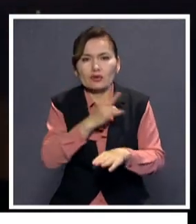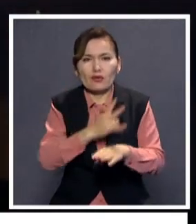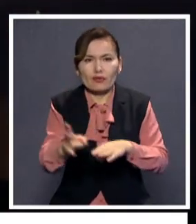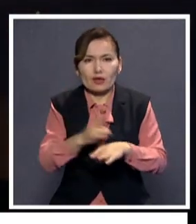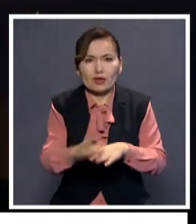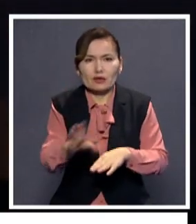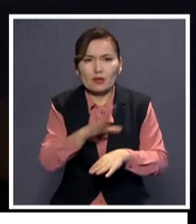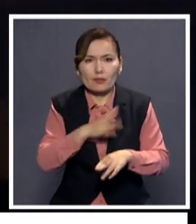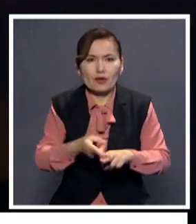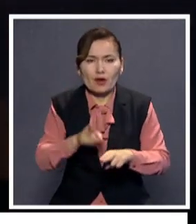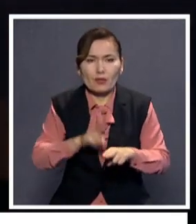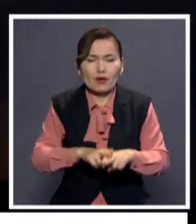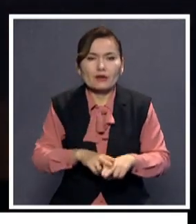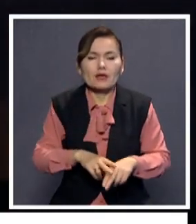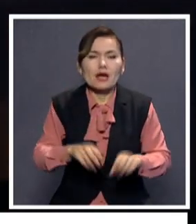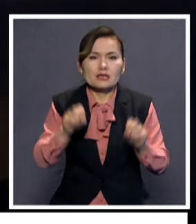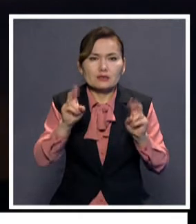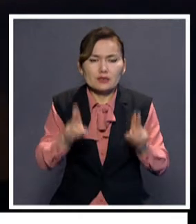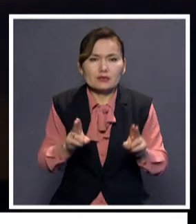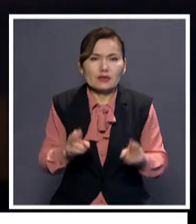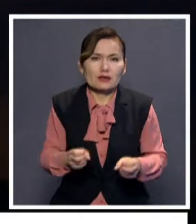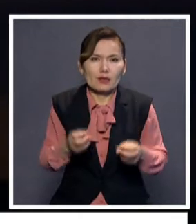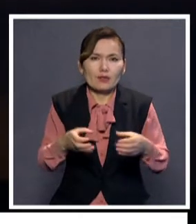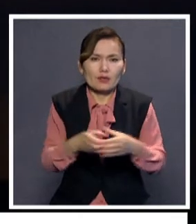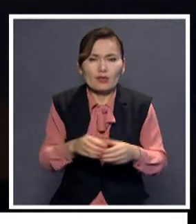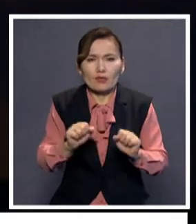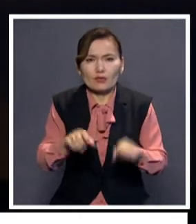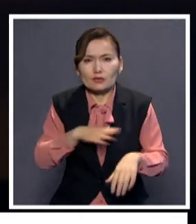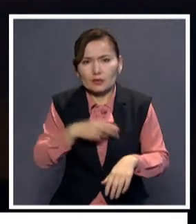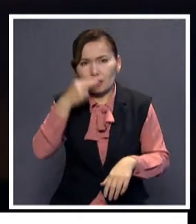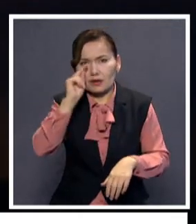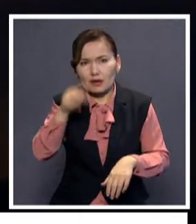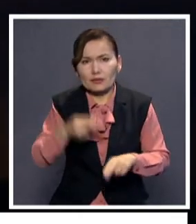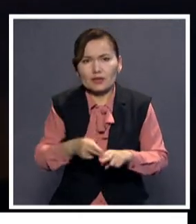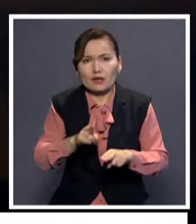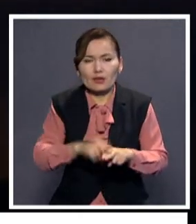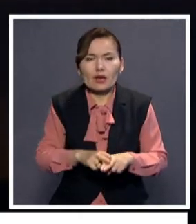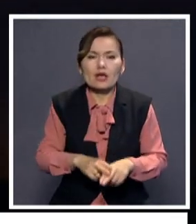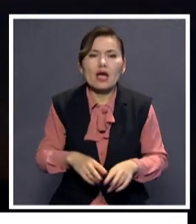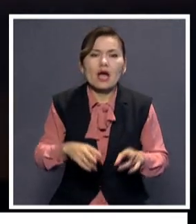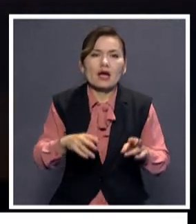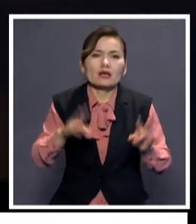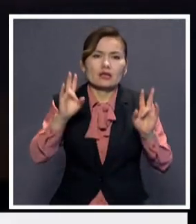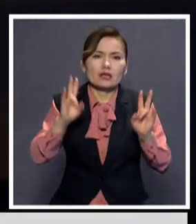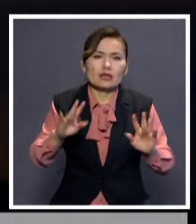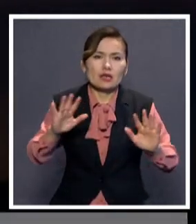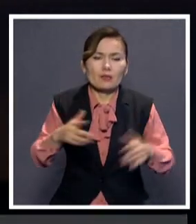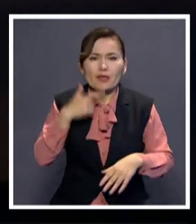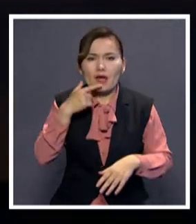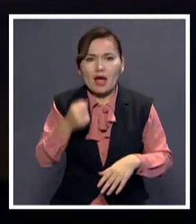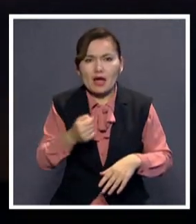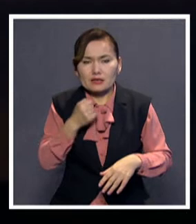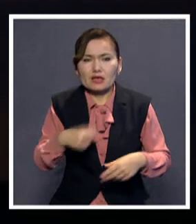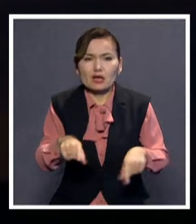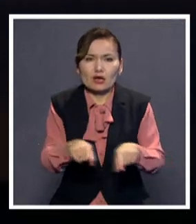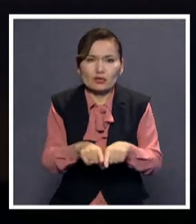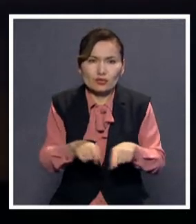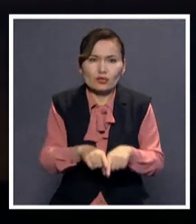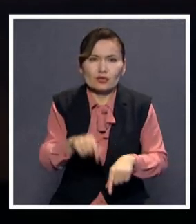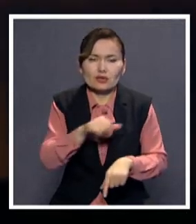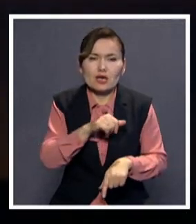кеткен қарудың ізін жасырғысы келгендер ұйымдастырса керек. Өзге бір болжамдарға қарағанда, оқиғаға әскерилер жауапкершілігінің төмендігі де